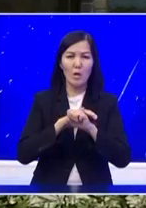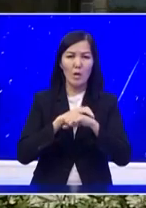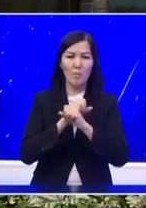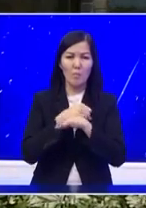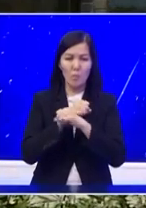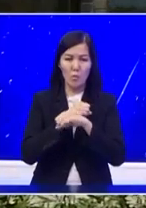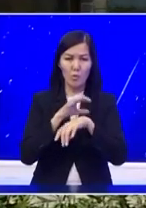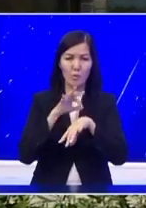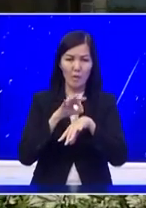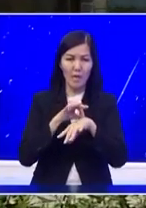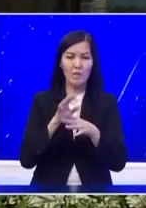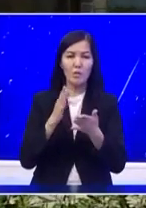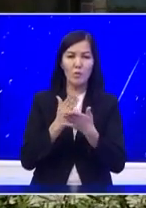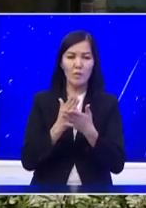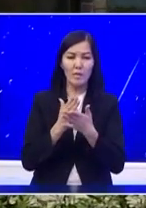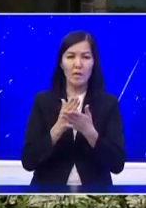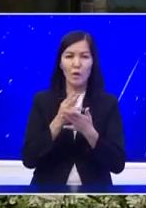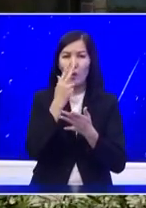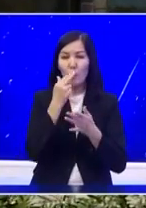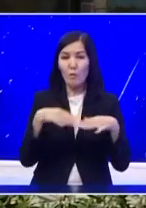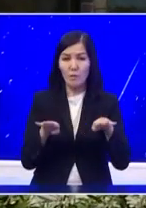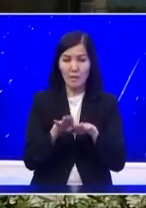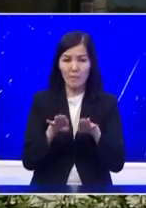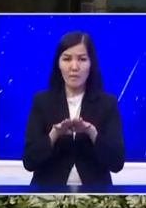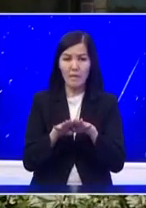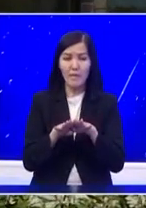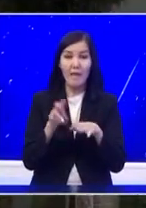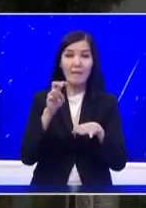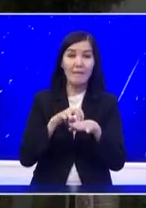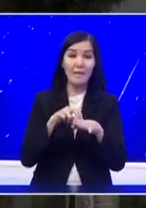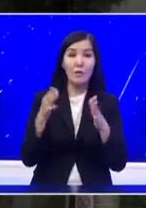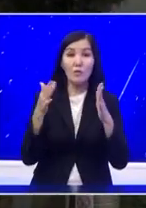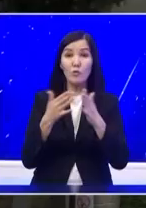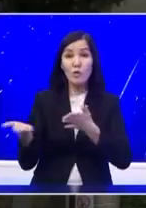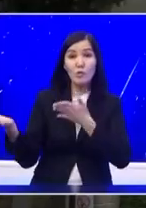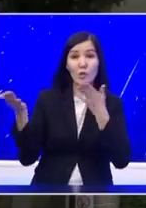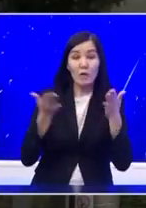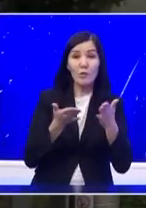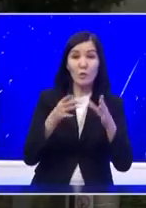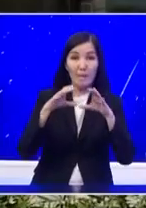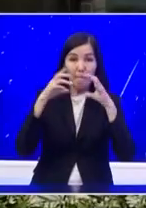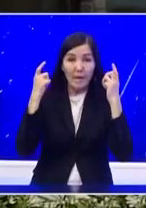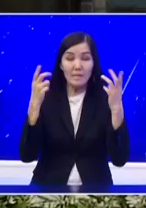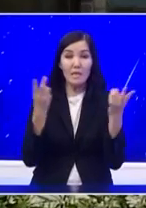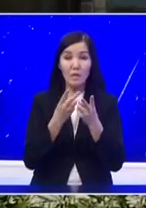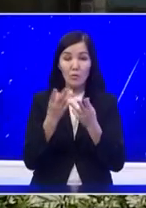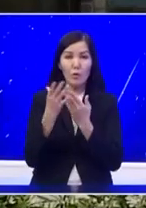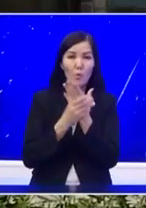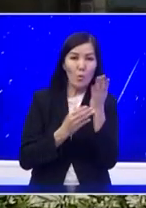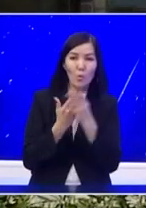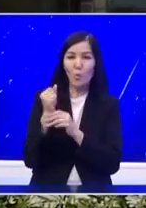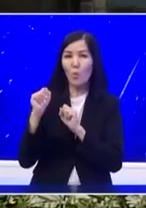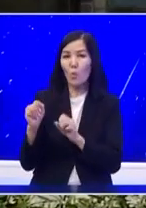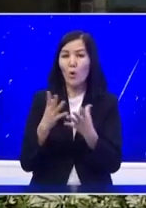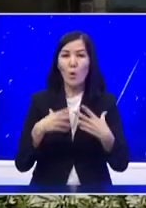тұмауға да ұқсас болып келеді, көп белгілері. Сондықтан дәрігерді үйіңізге шақыртуыңыз керек. Маска ки дегенде маска киіп, қоғамдық